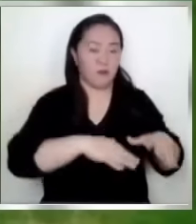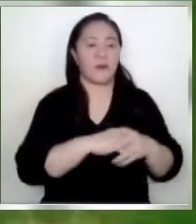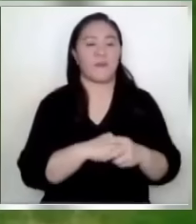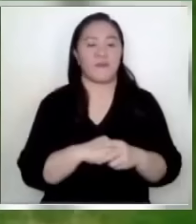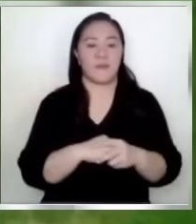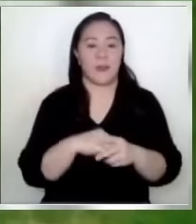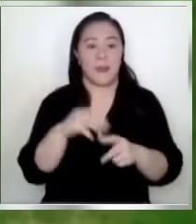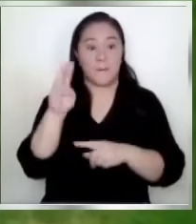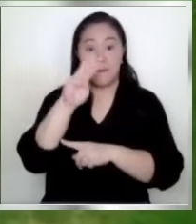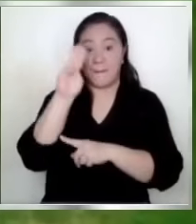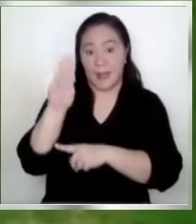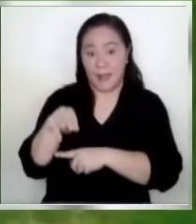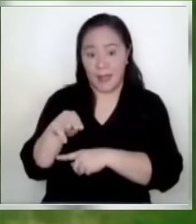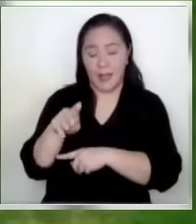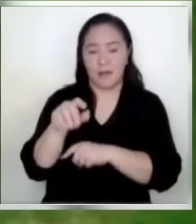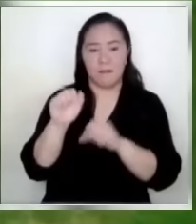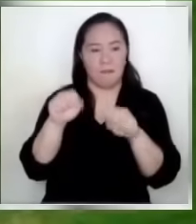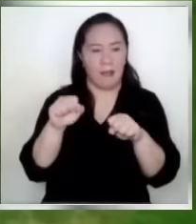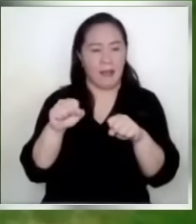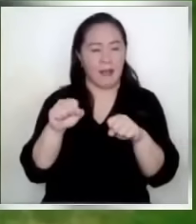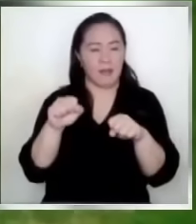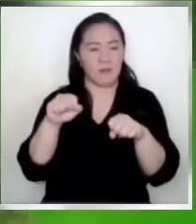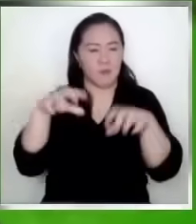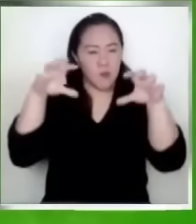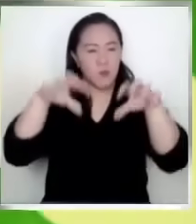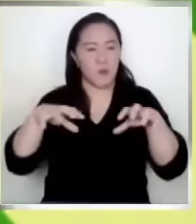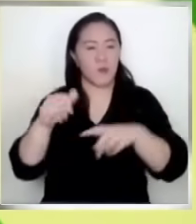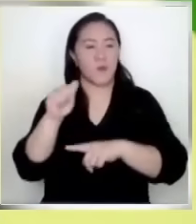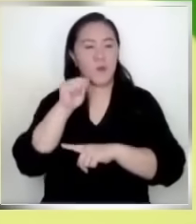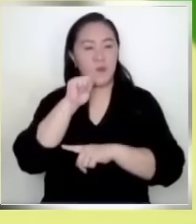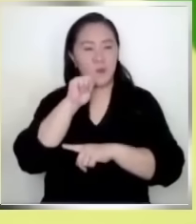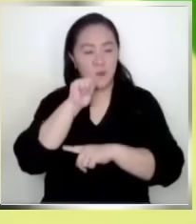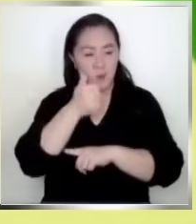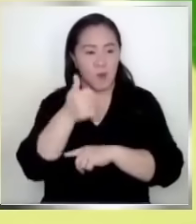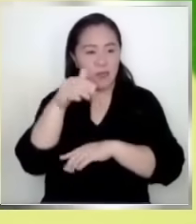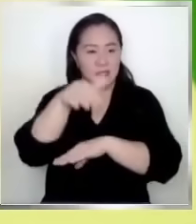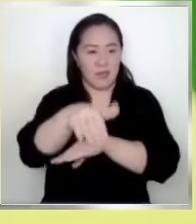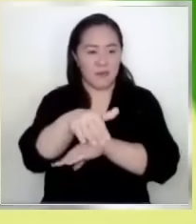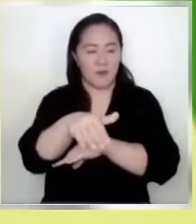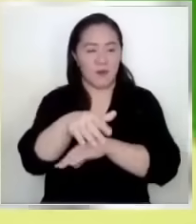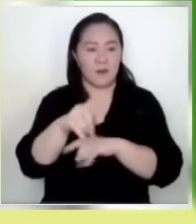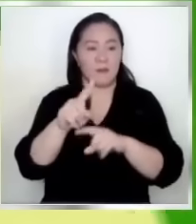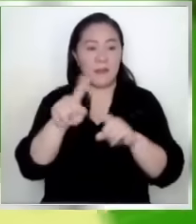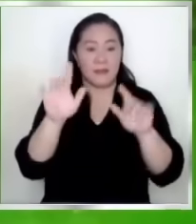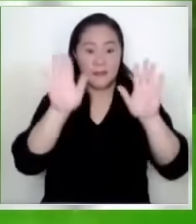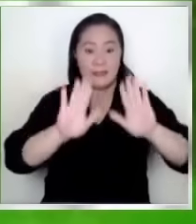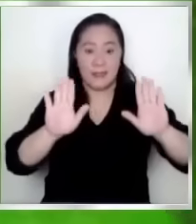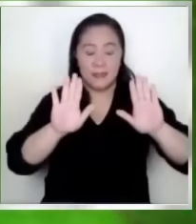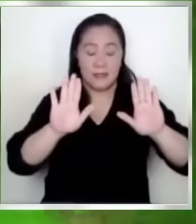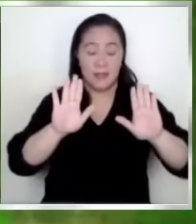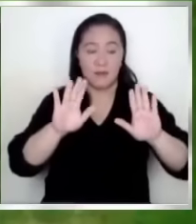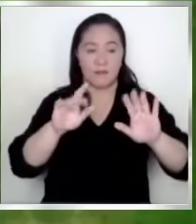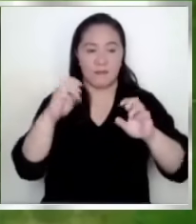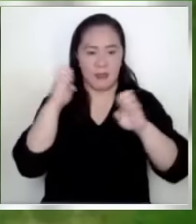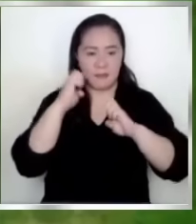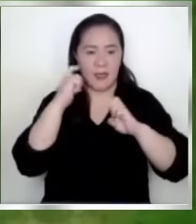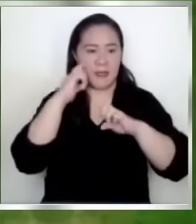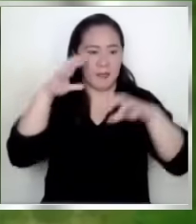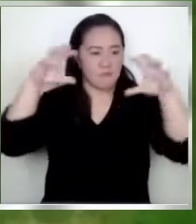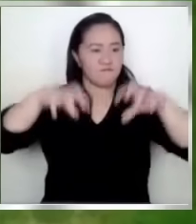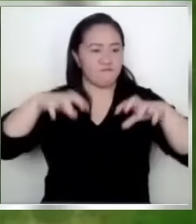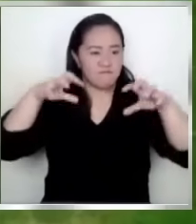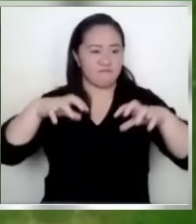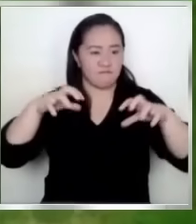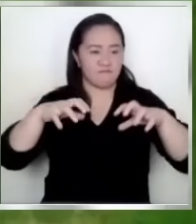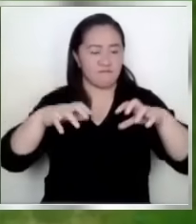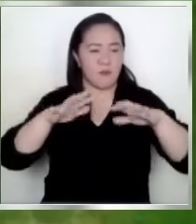posible pa rin ang ulan bukas ng hapon, pero mas tataas ang tsansa ng ulan sa Linggo. Posibleng malawakan yan at may malalakas na